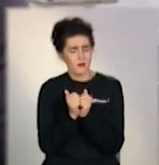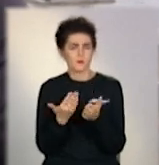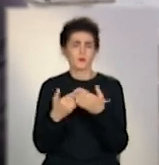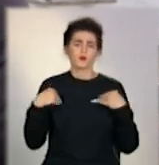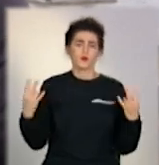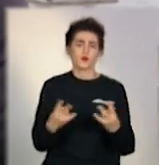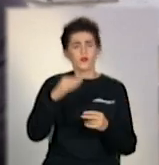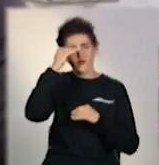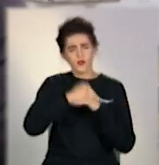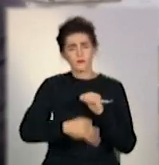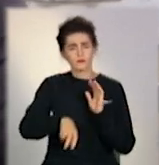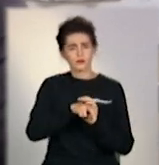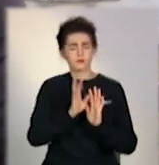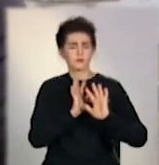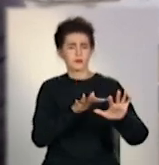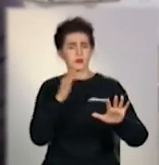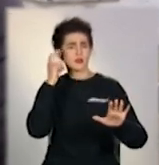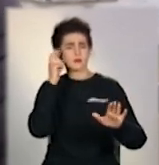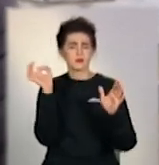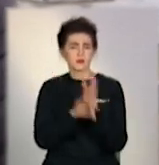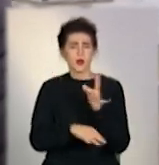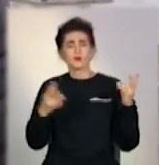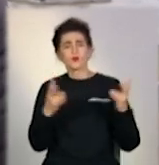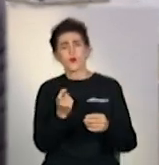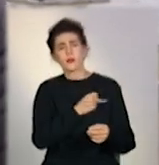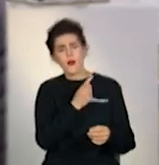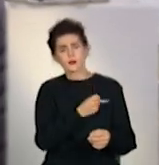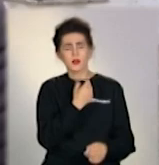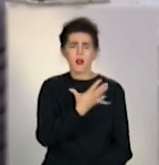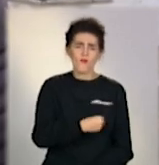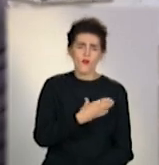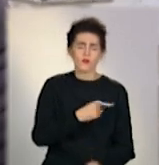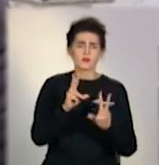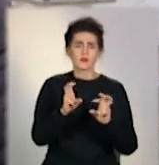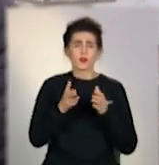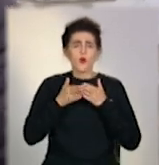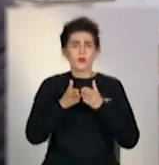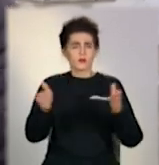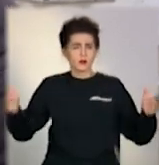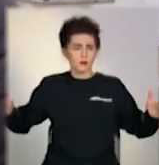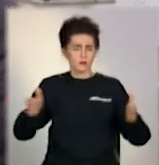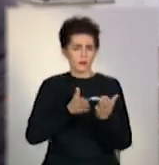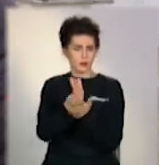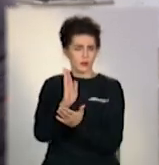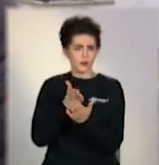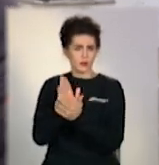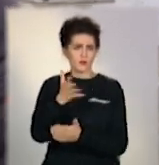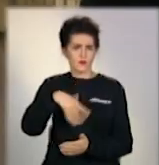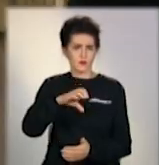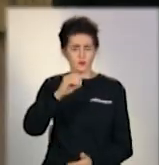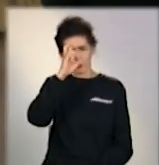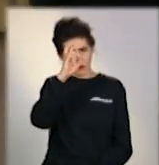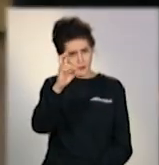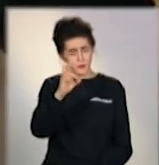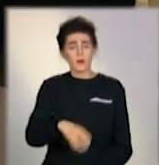и ты утром уже в Киеве, ты можешь оттуда поехать в Одессу, во Львов. То есть, по сути, открывается коммуникация со всем государством.